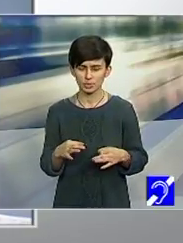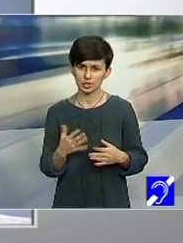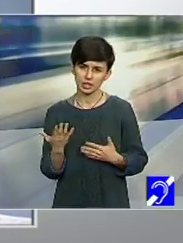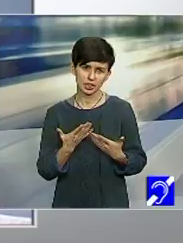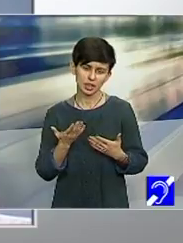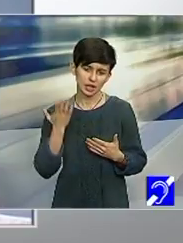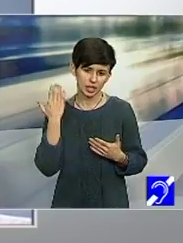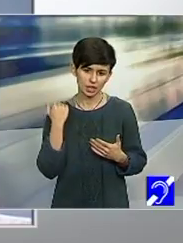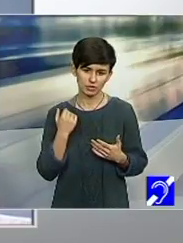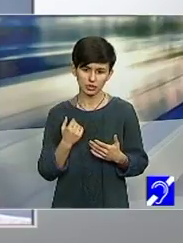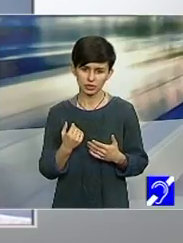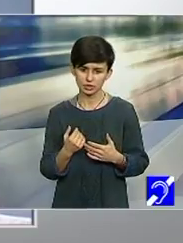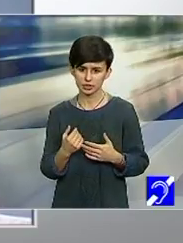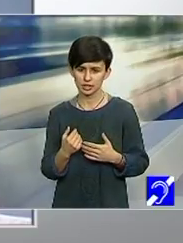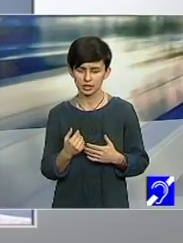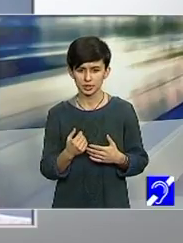a fost